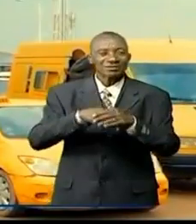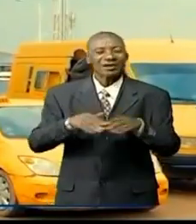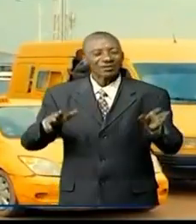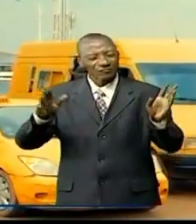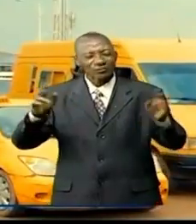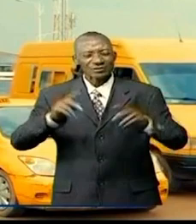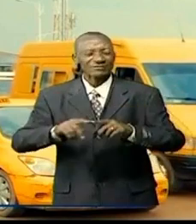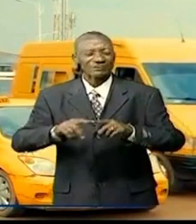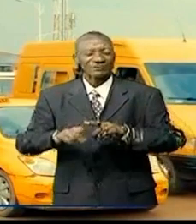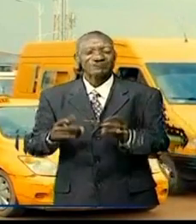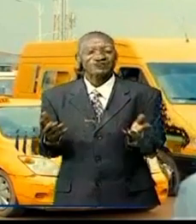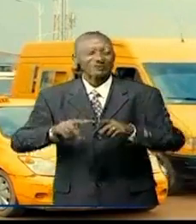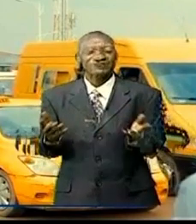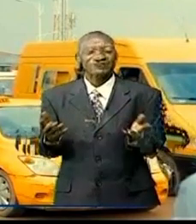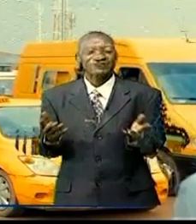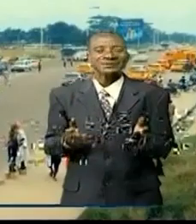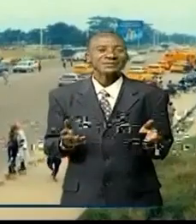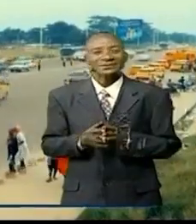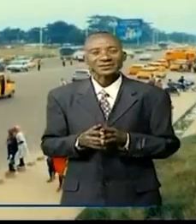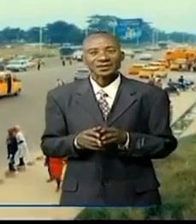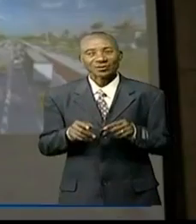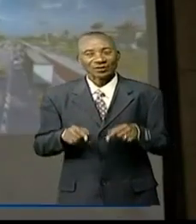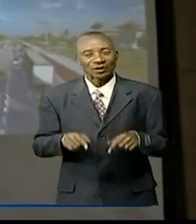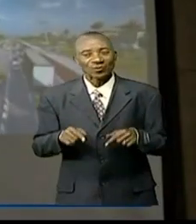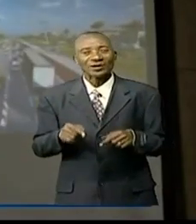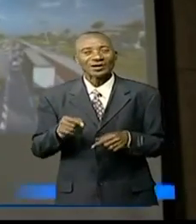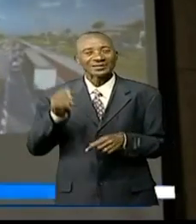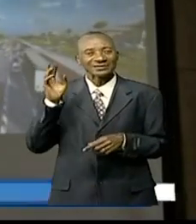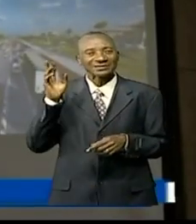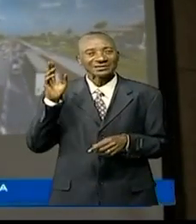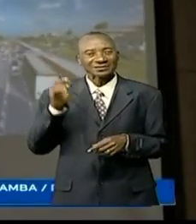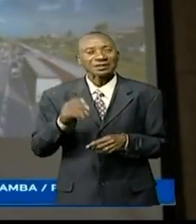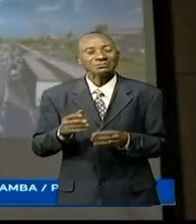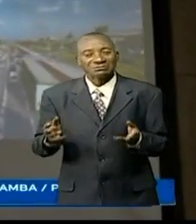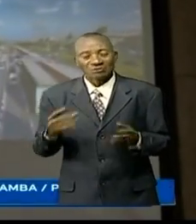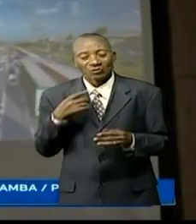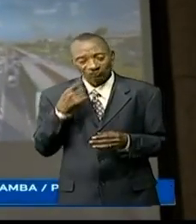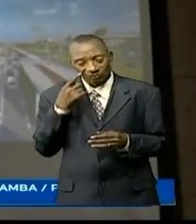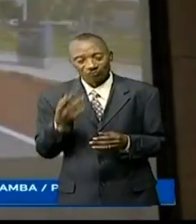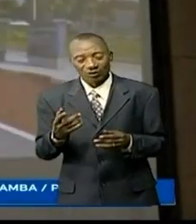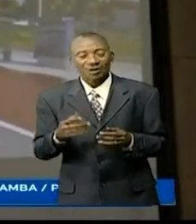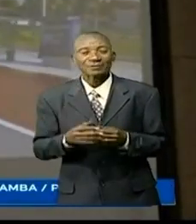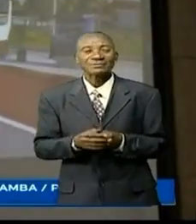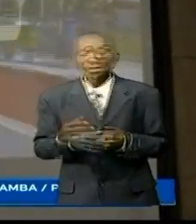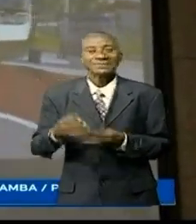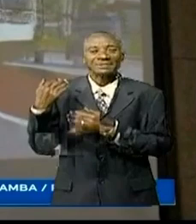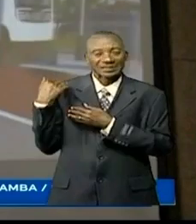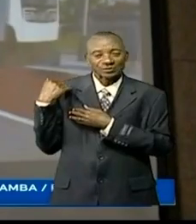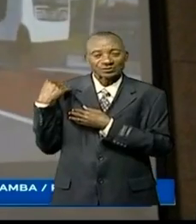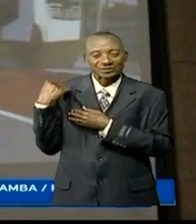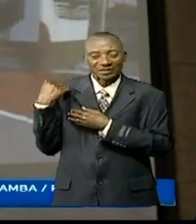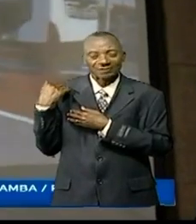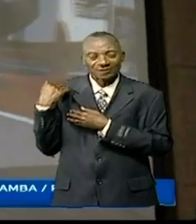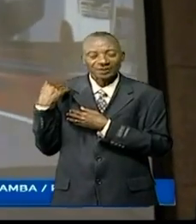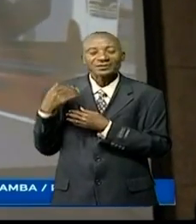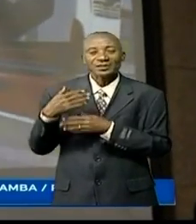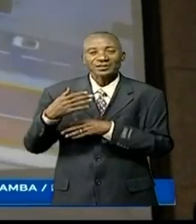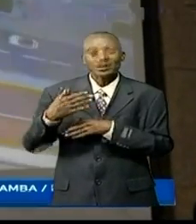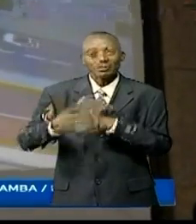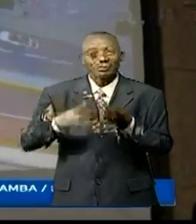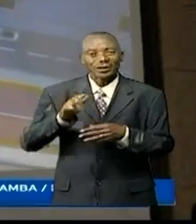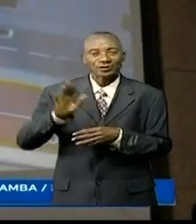les déplacements se font en toute sécurité, c'est le rêve de tous, dirigeants quinois, et pour ceux qui ont